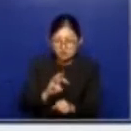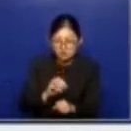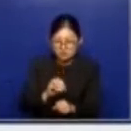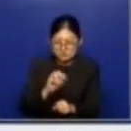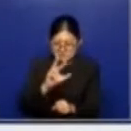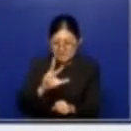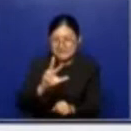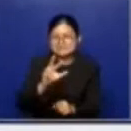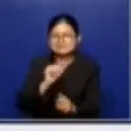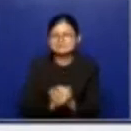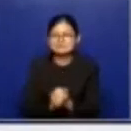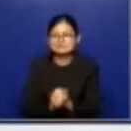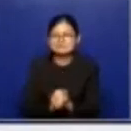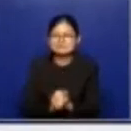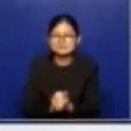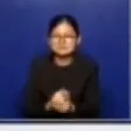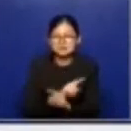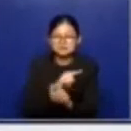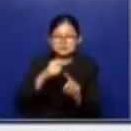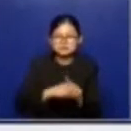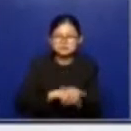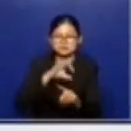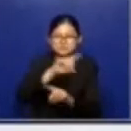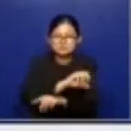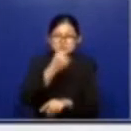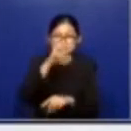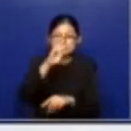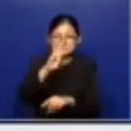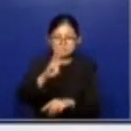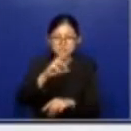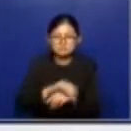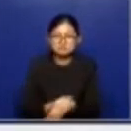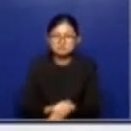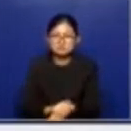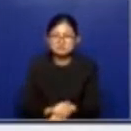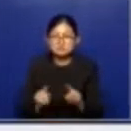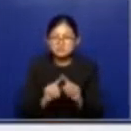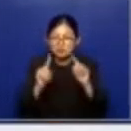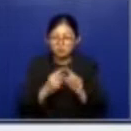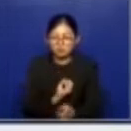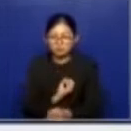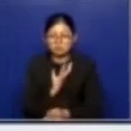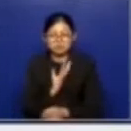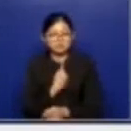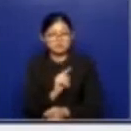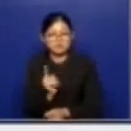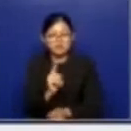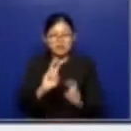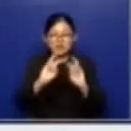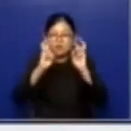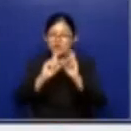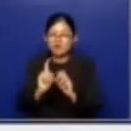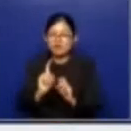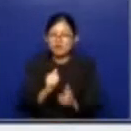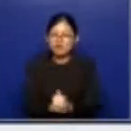2563ข้อมูลณวันที่16สิงหาคมแต่ที่เป็นที่น่าตกใจมากคือท่านประธานครับ